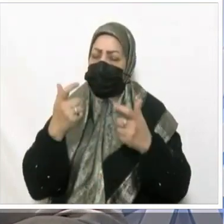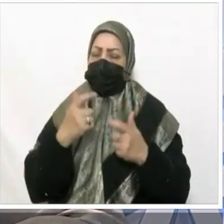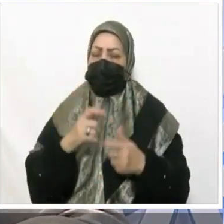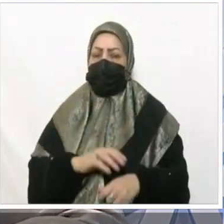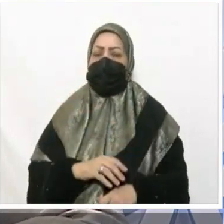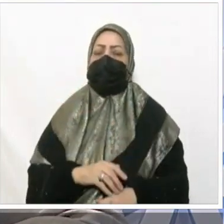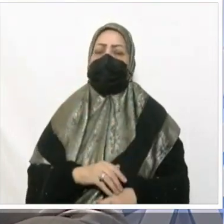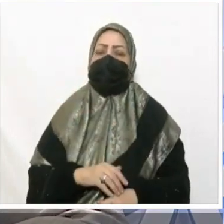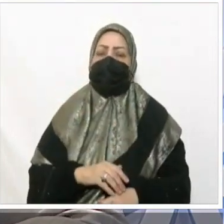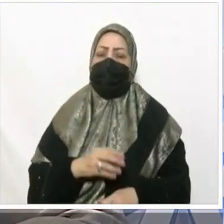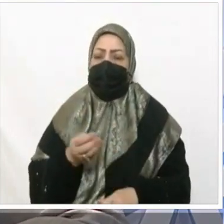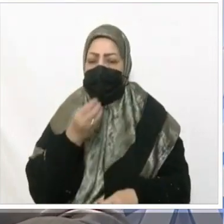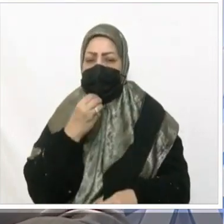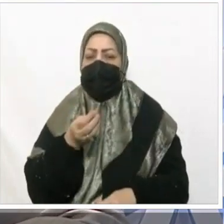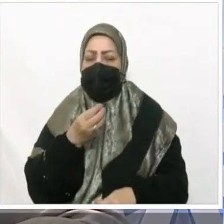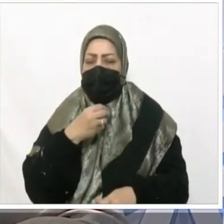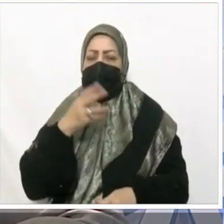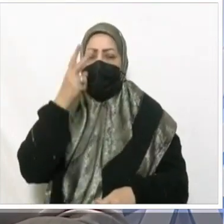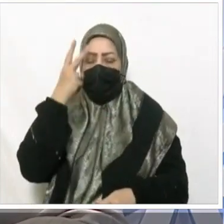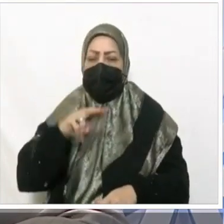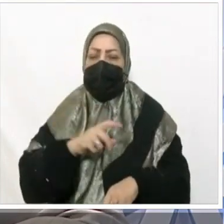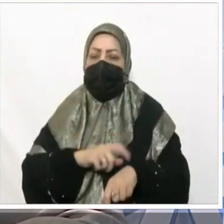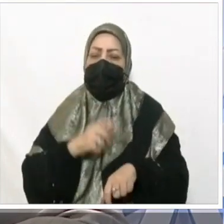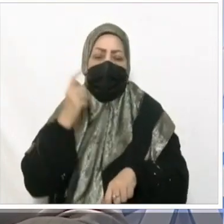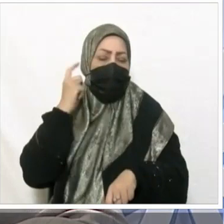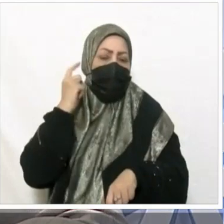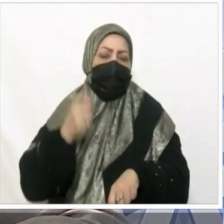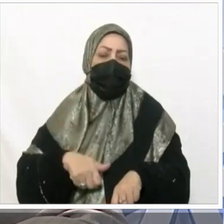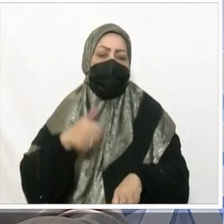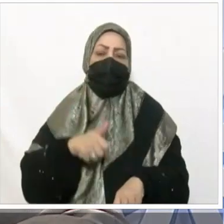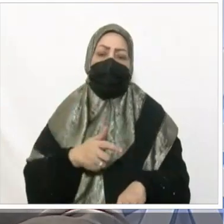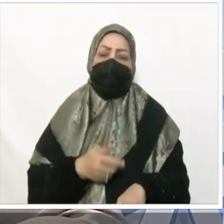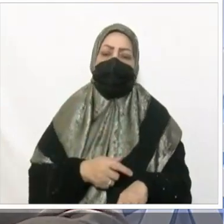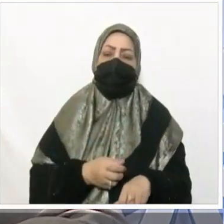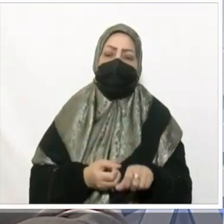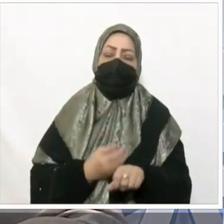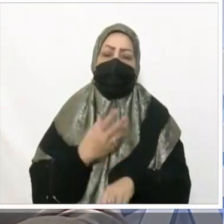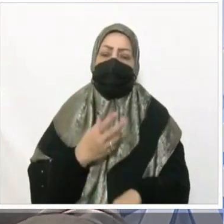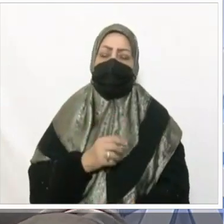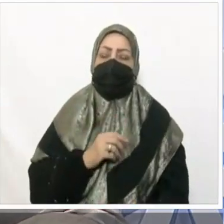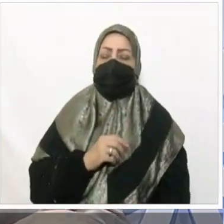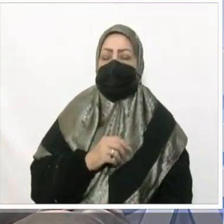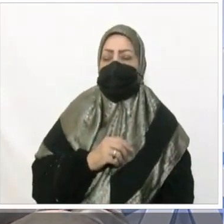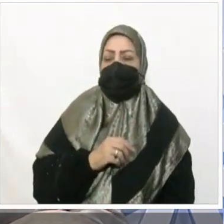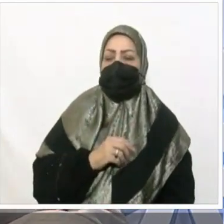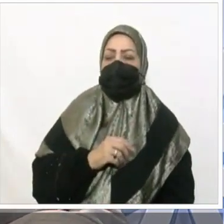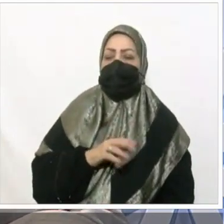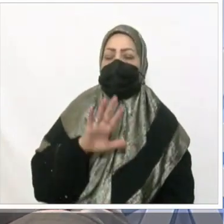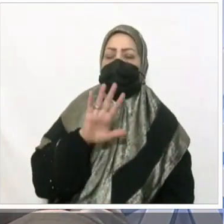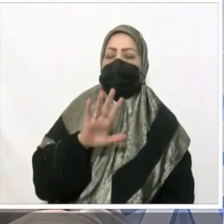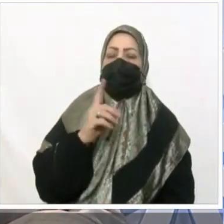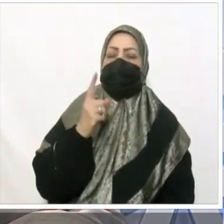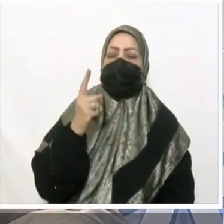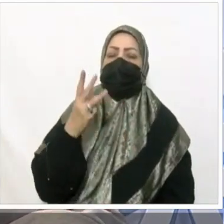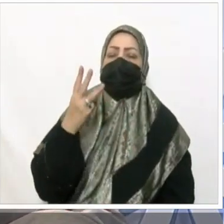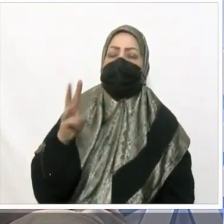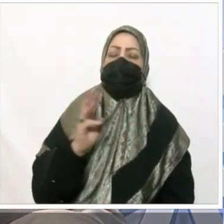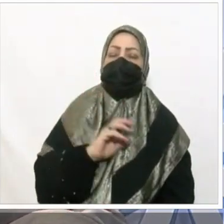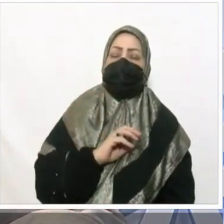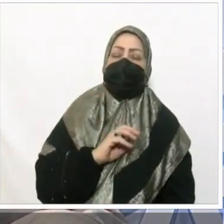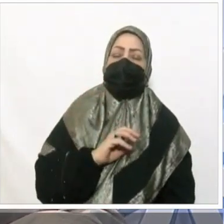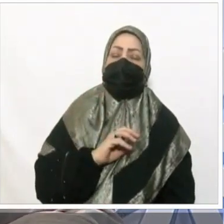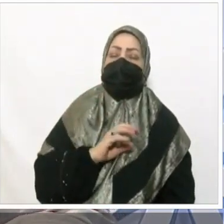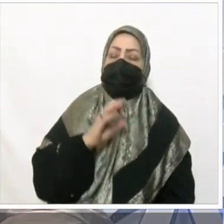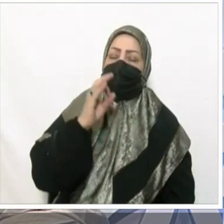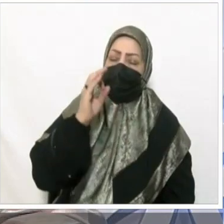مثلاً والله يدن 5:31 مثال، خلاص ينبغي من 5:35